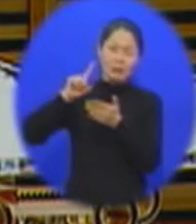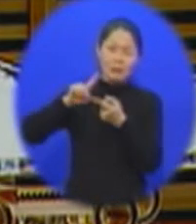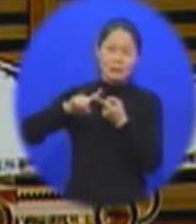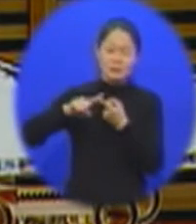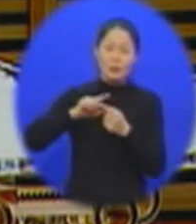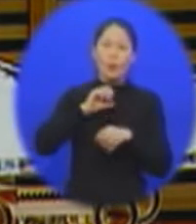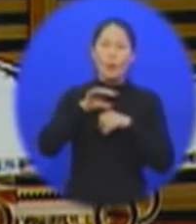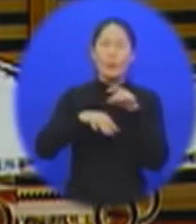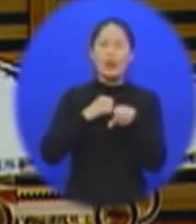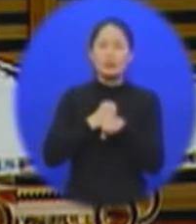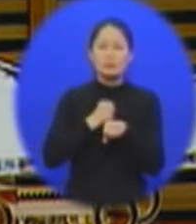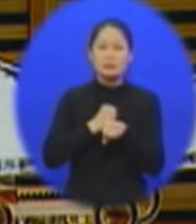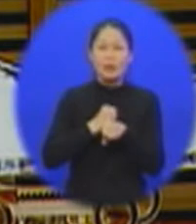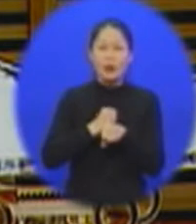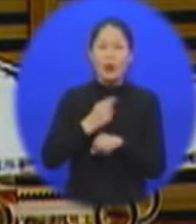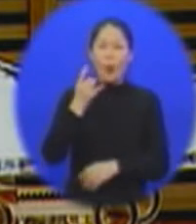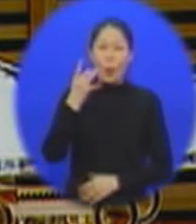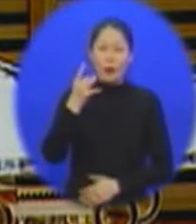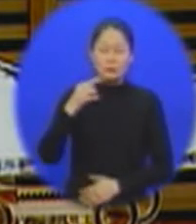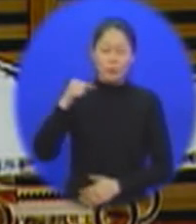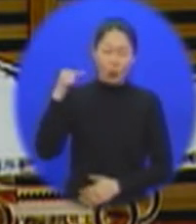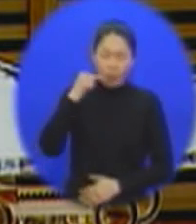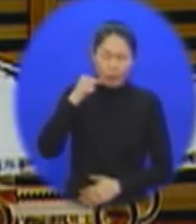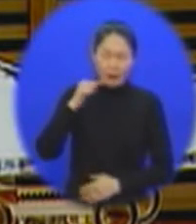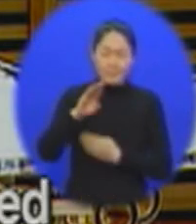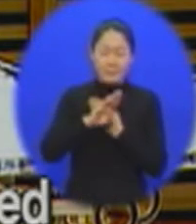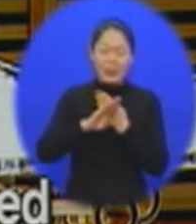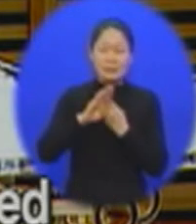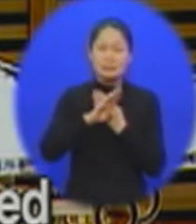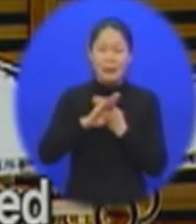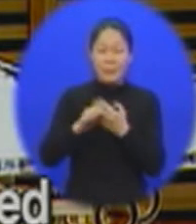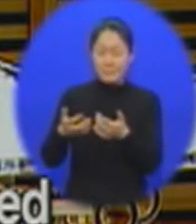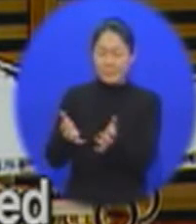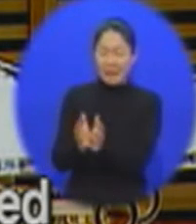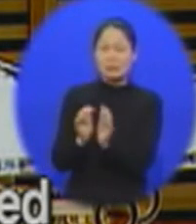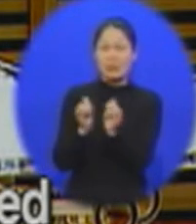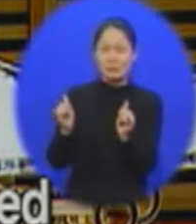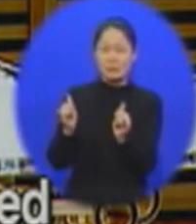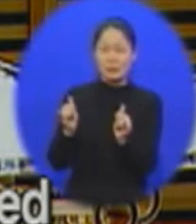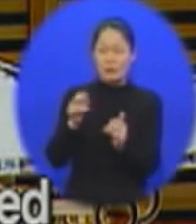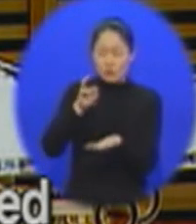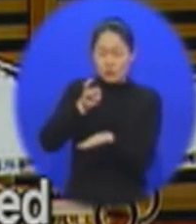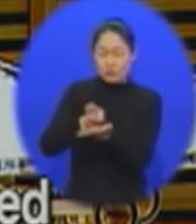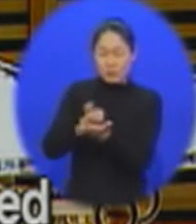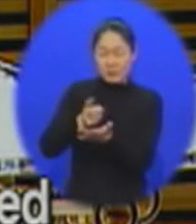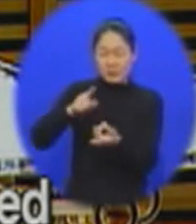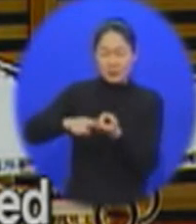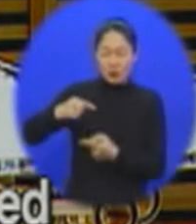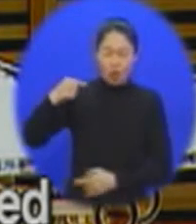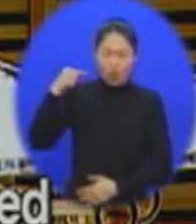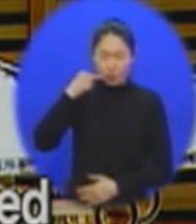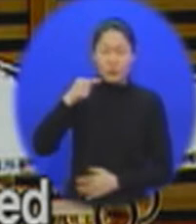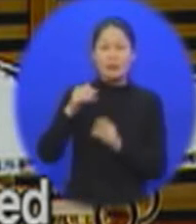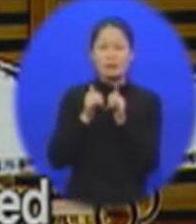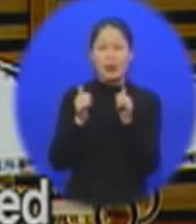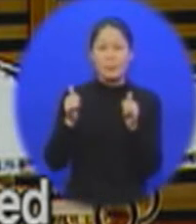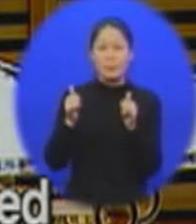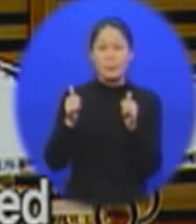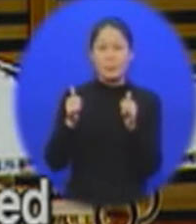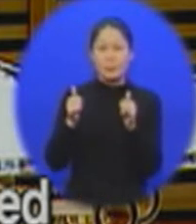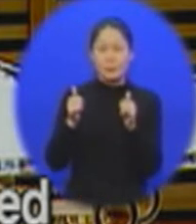자기는 본래 엄한 바리새파 사람 이라 굉장히 율법에 대해서 엄격한 사람이었고